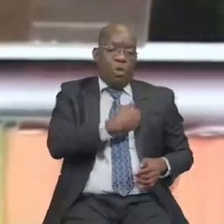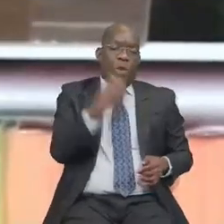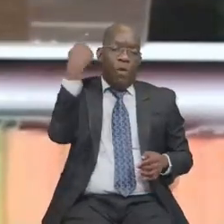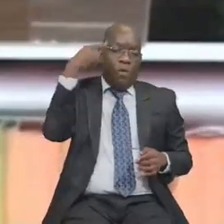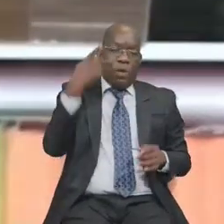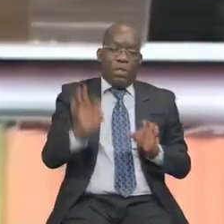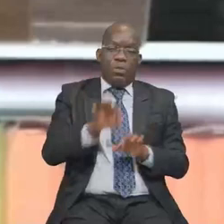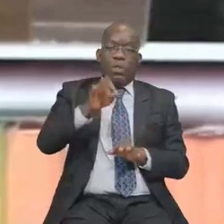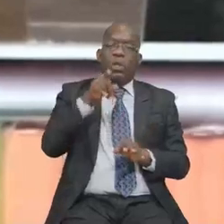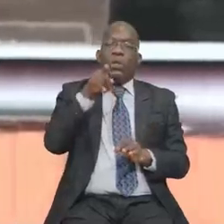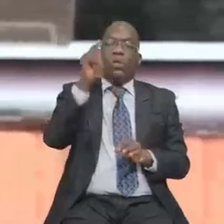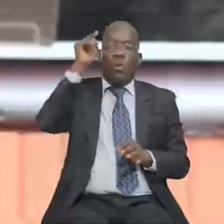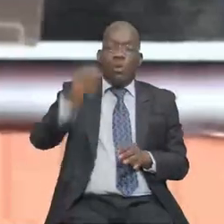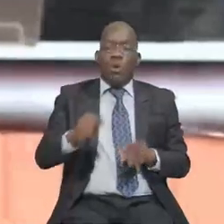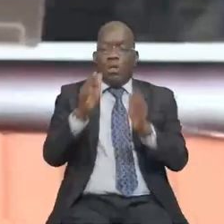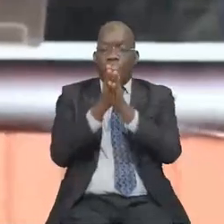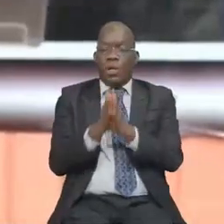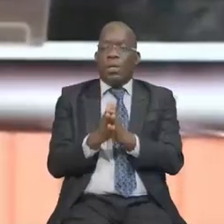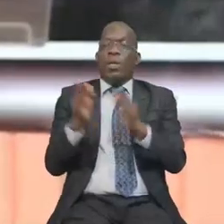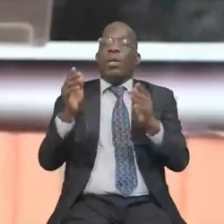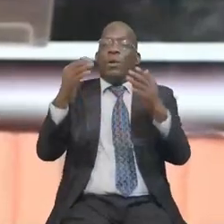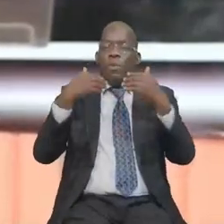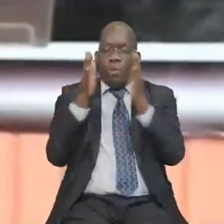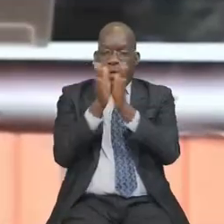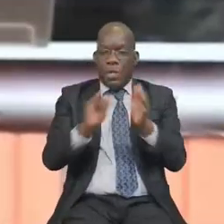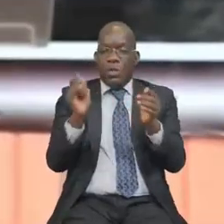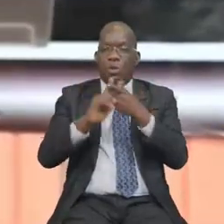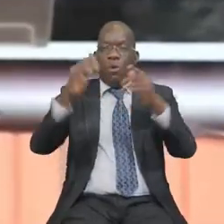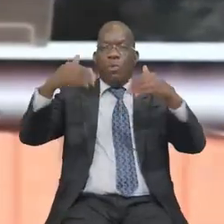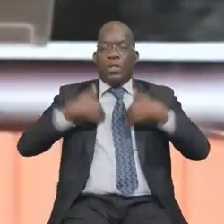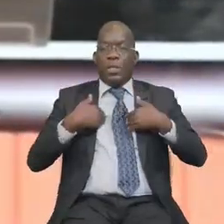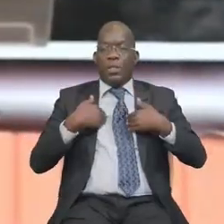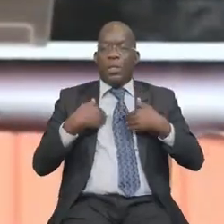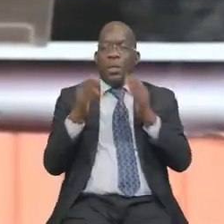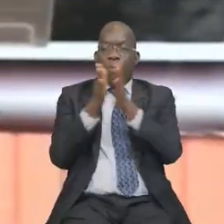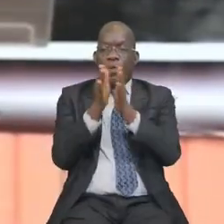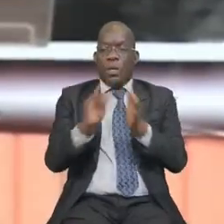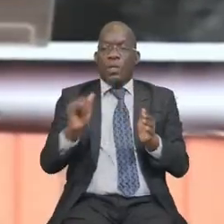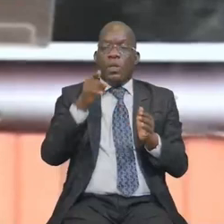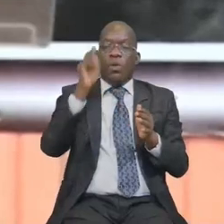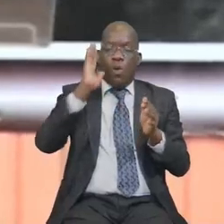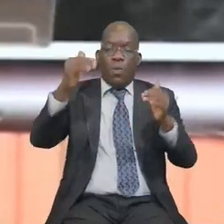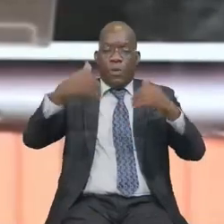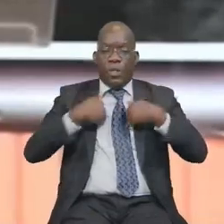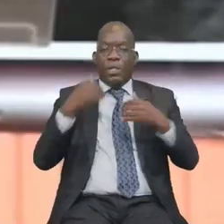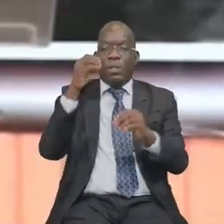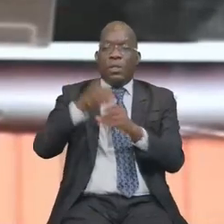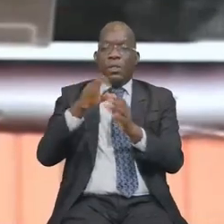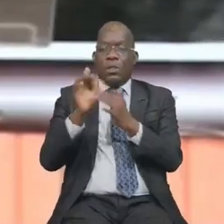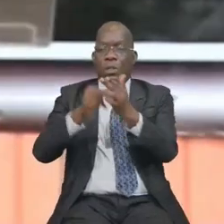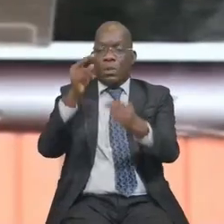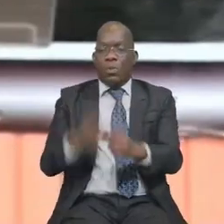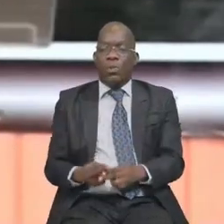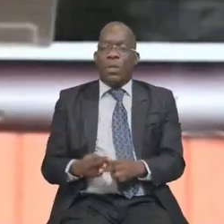prier. Prier pour posséder. Prier pour posséder. Et tu vas posséder. En